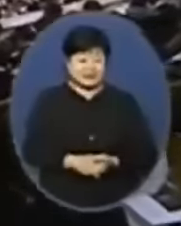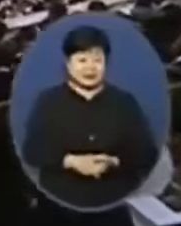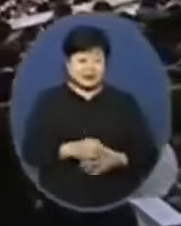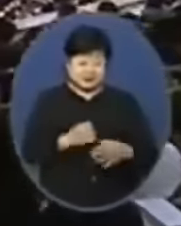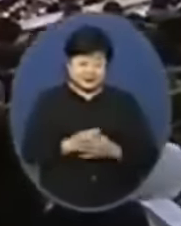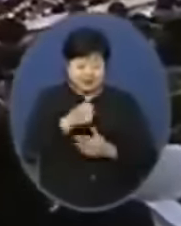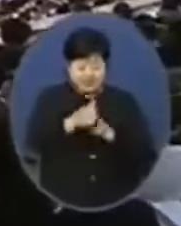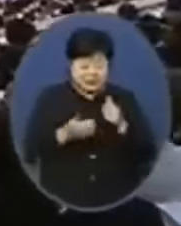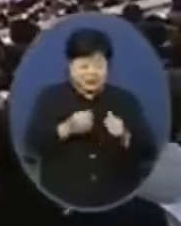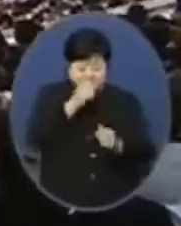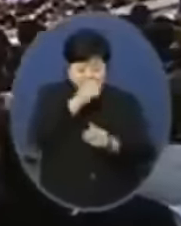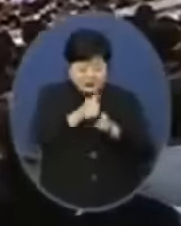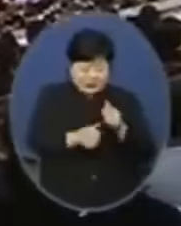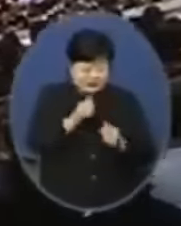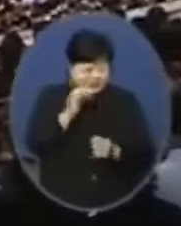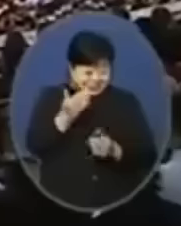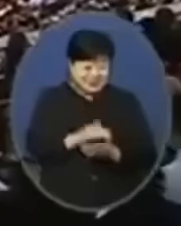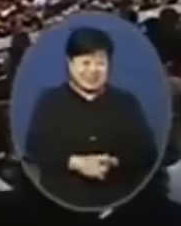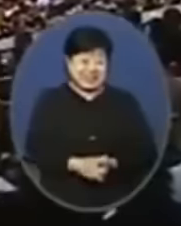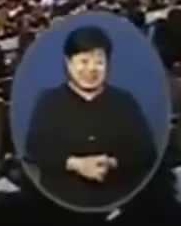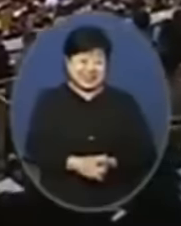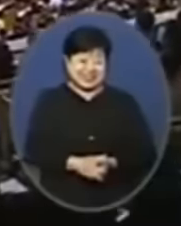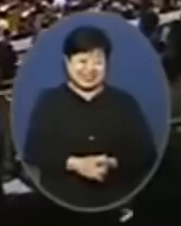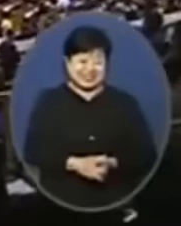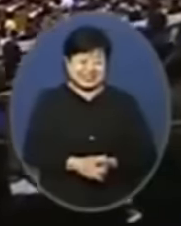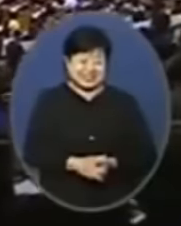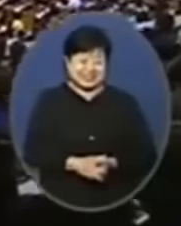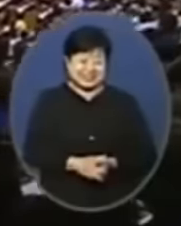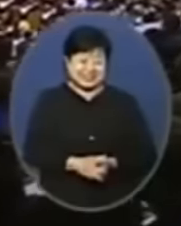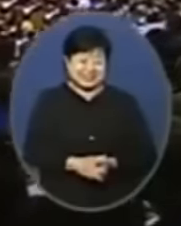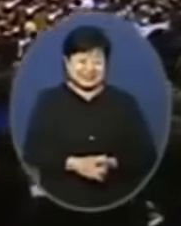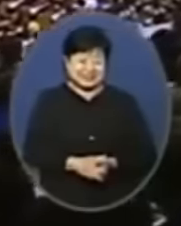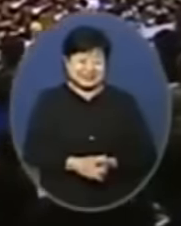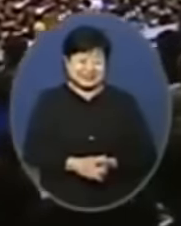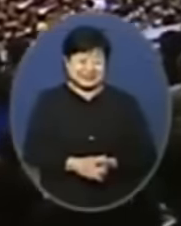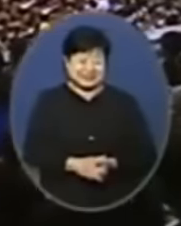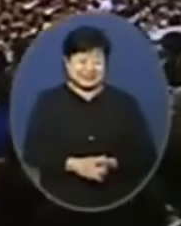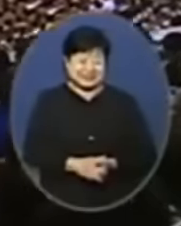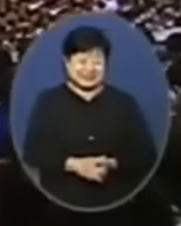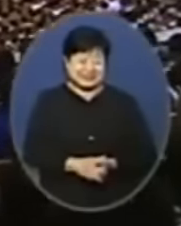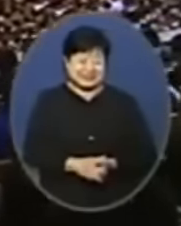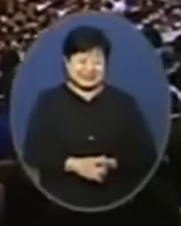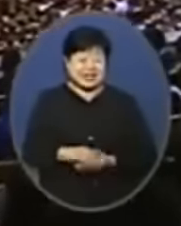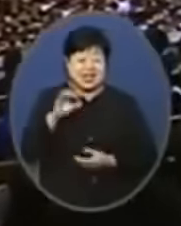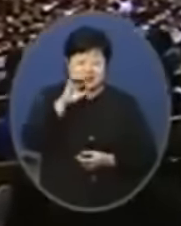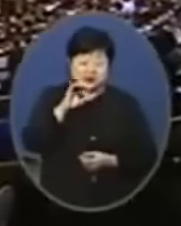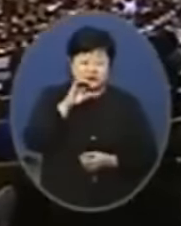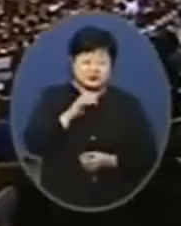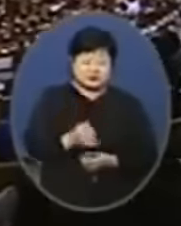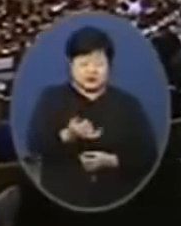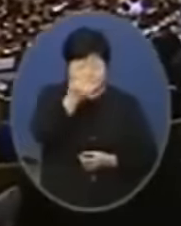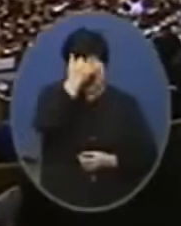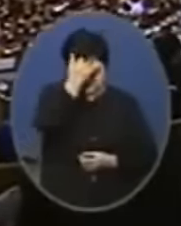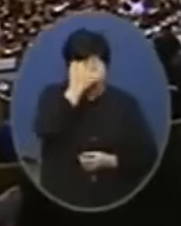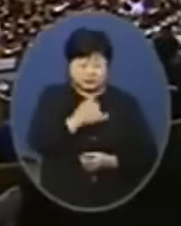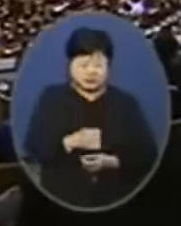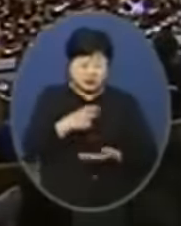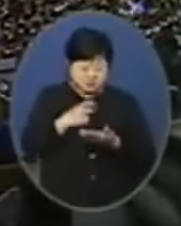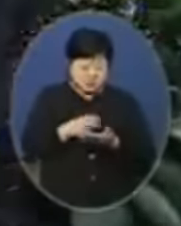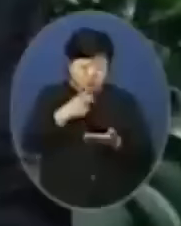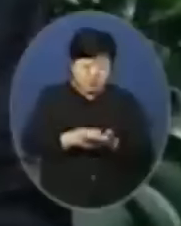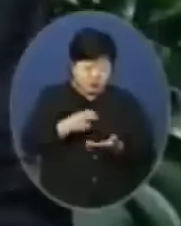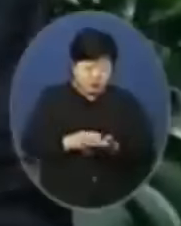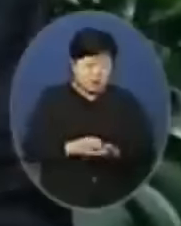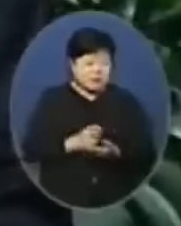그러므로 우리 하나님이 좋은 하나님인 것입니다. 무슨 자꾸 수양이나 닦고 도덕이나 행하고 율법이나 지키고